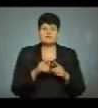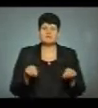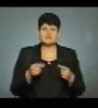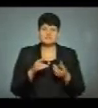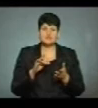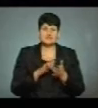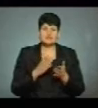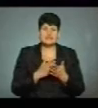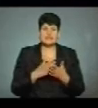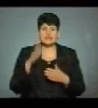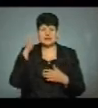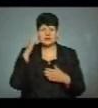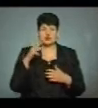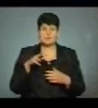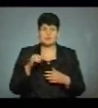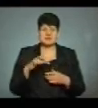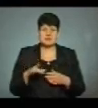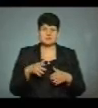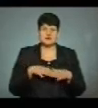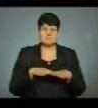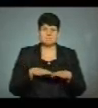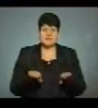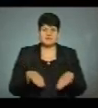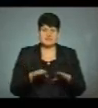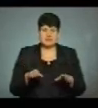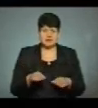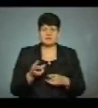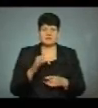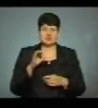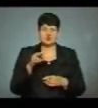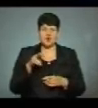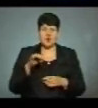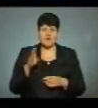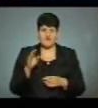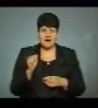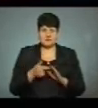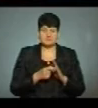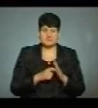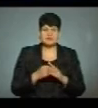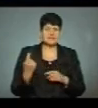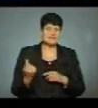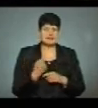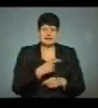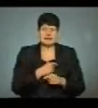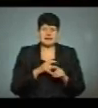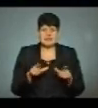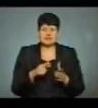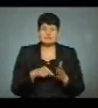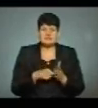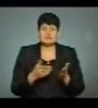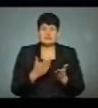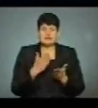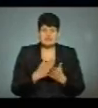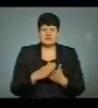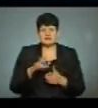кабінет гідромасажу, басейн, сольова кімната. На сьогодні Тернопільська дитяча лікарня – єдиний лікувальний заклад міста, в якому діє